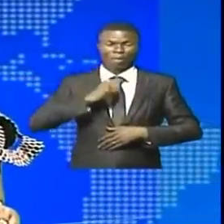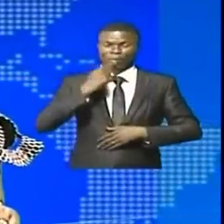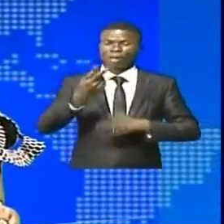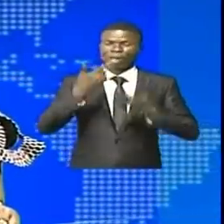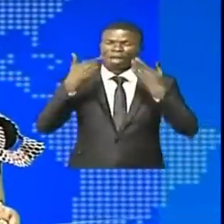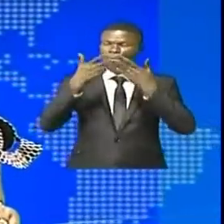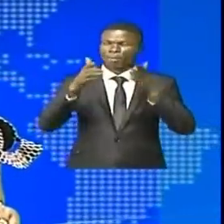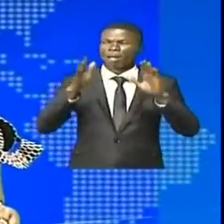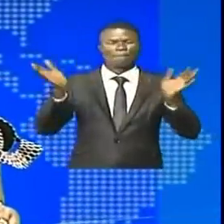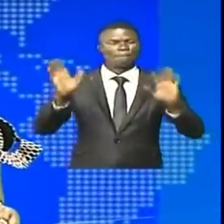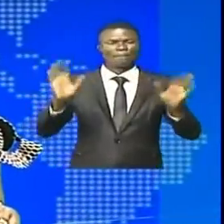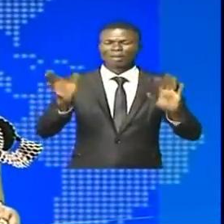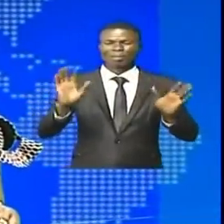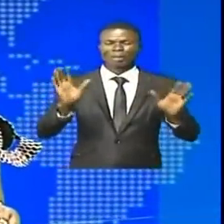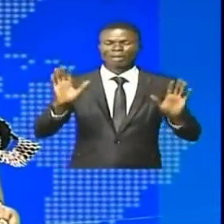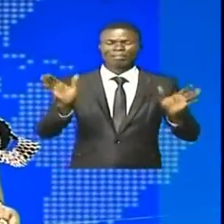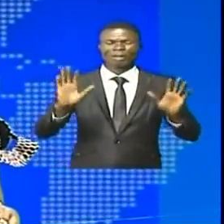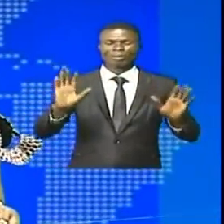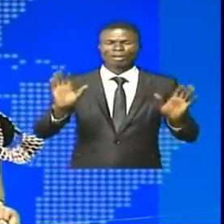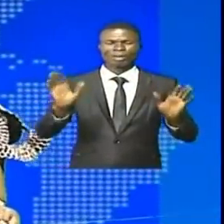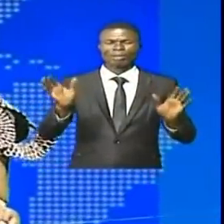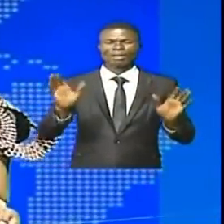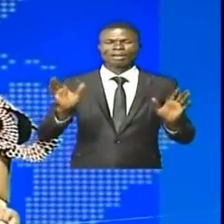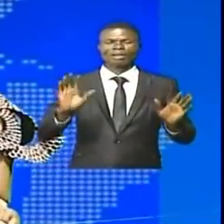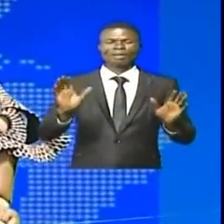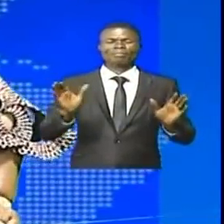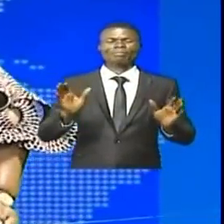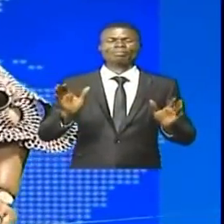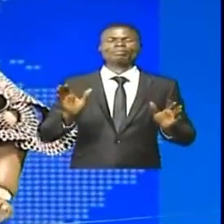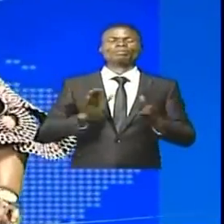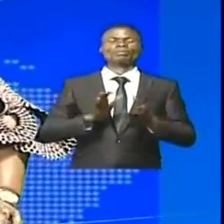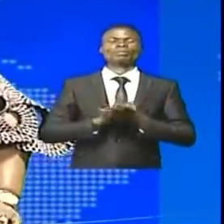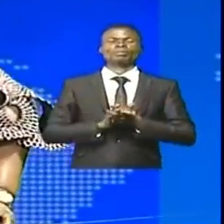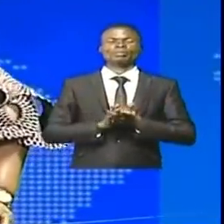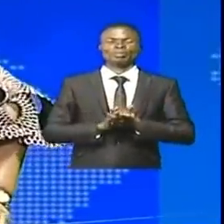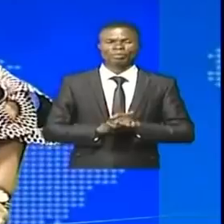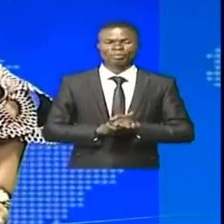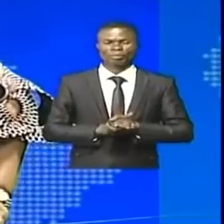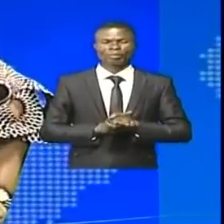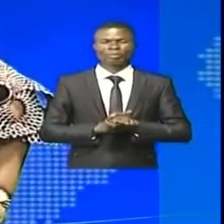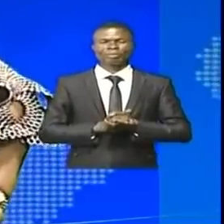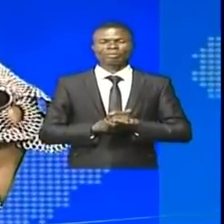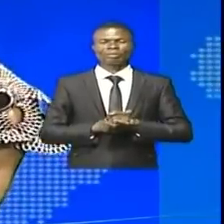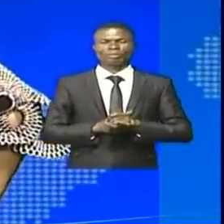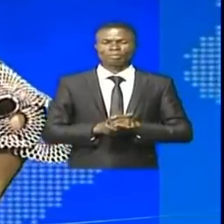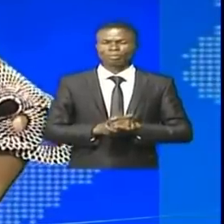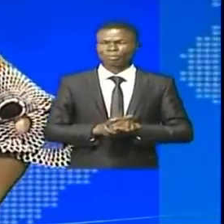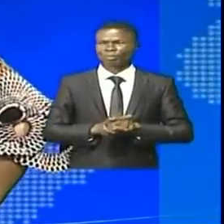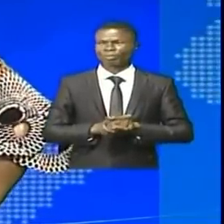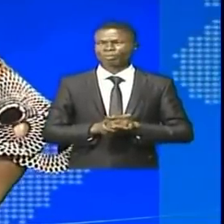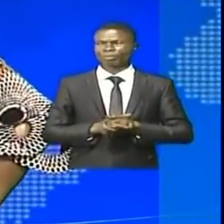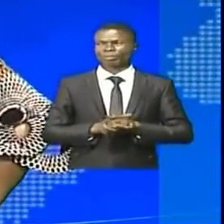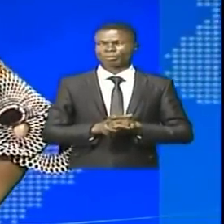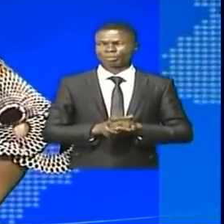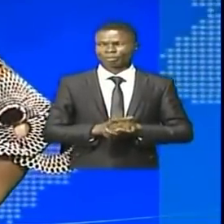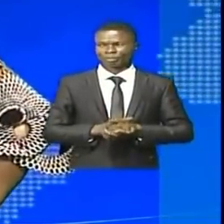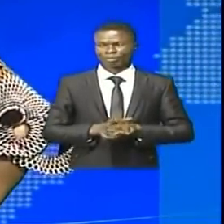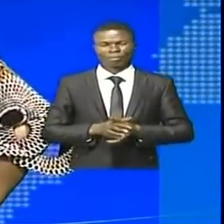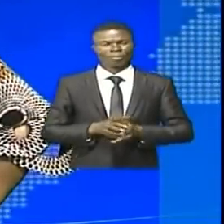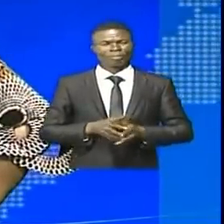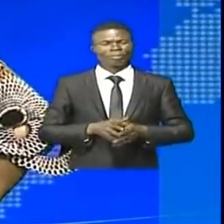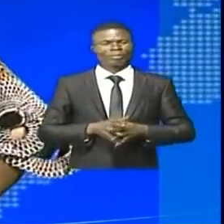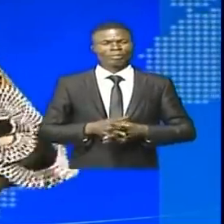demain à 20 heures avec le même plaisir au revoir et très beau tir de programme sur la chaîne nationale est excellent début de week-end à tout cas tu y